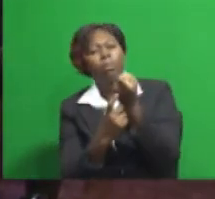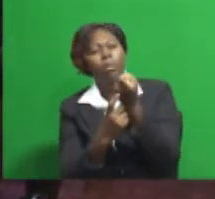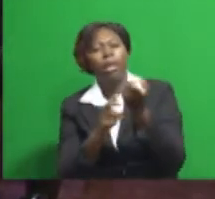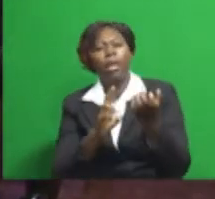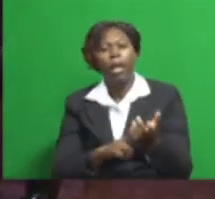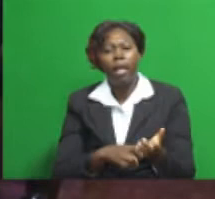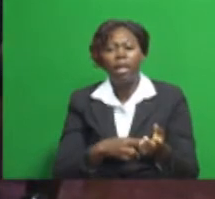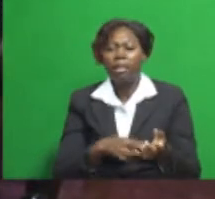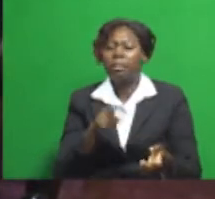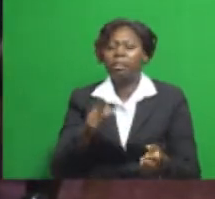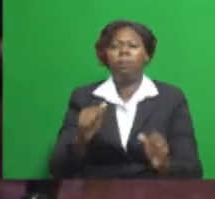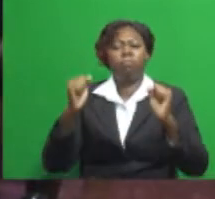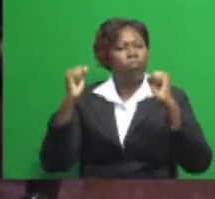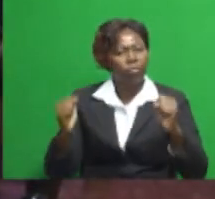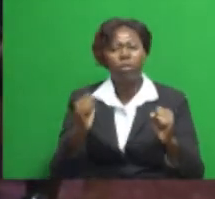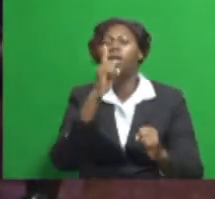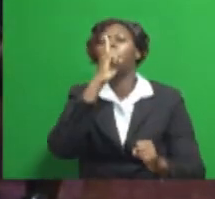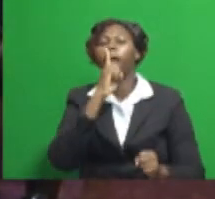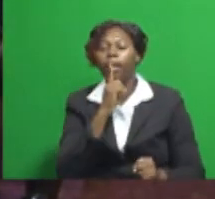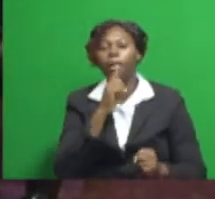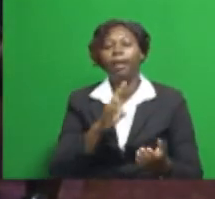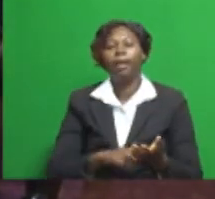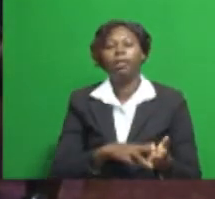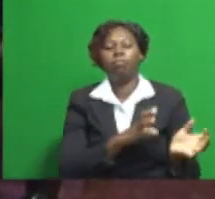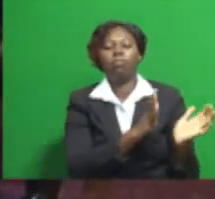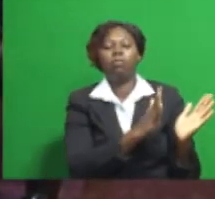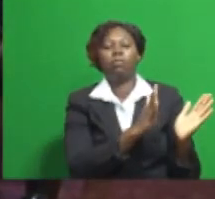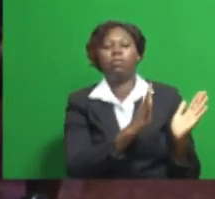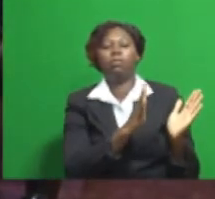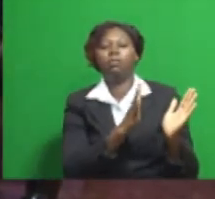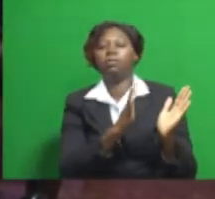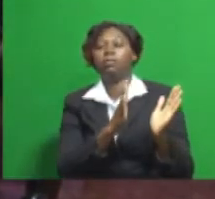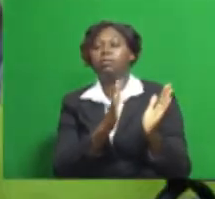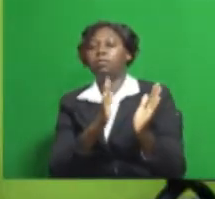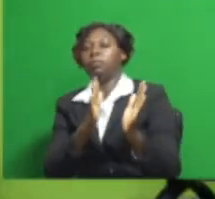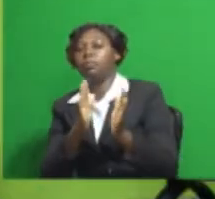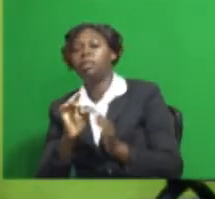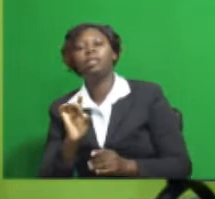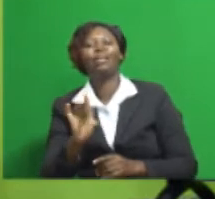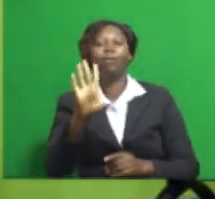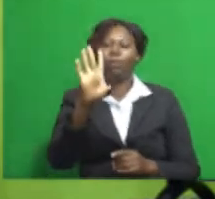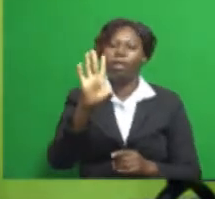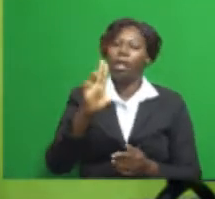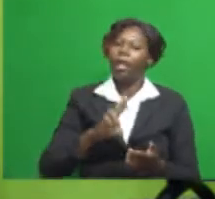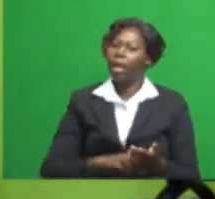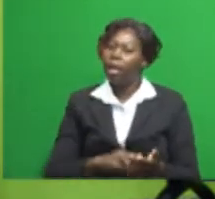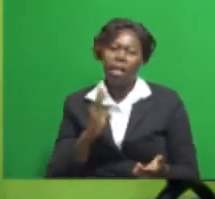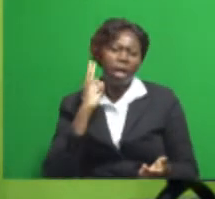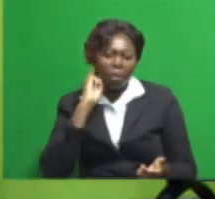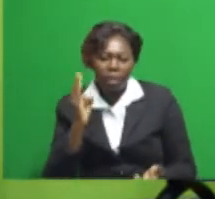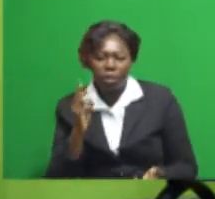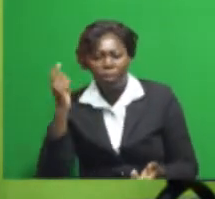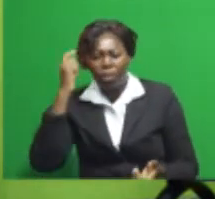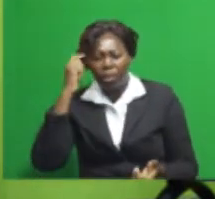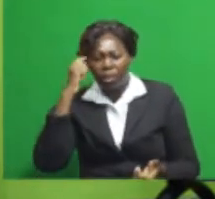pachinzi hapapindiki. Rakavhurika risina kubata. Eh, andobva rati kwee. Yeah. Hanzi saka pazvaitika pesa apa Petro aita kunge ane